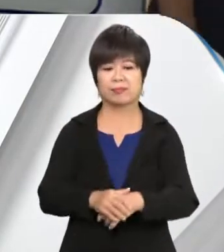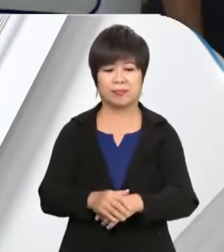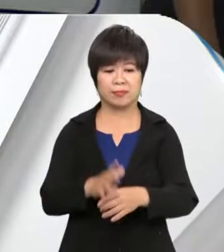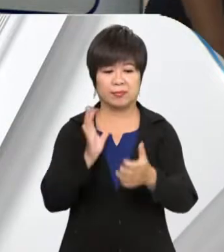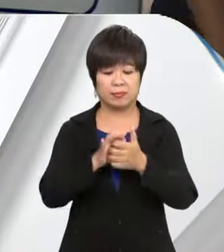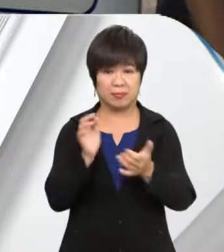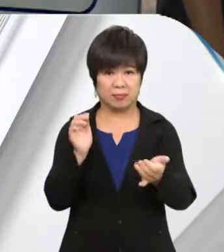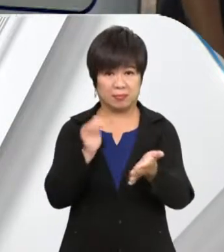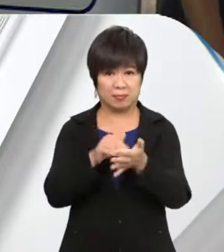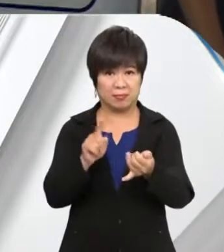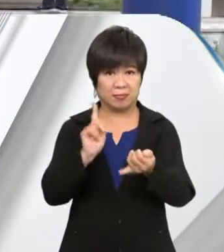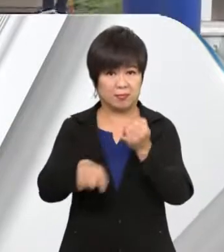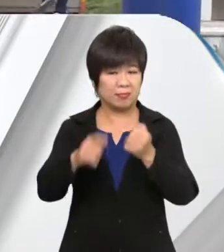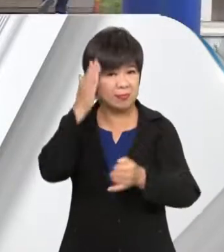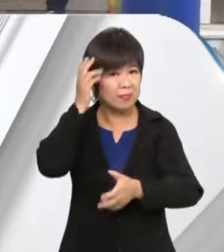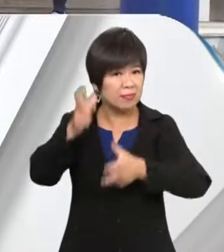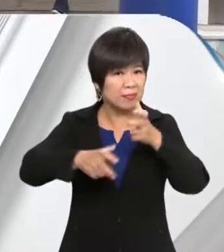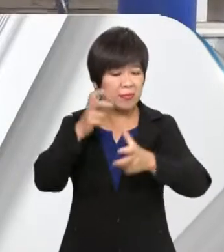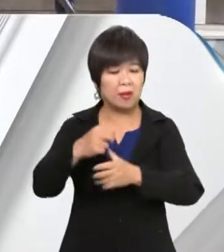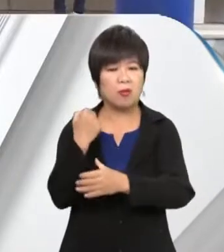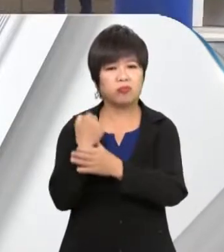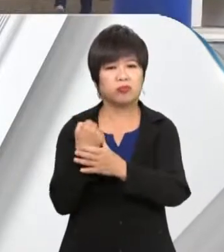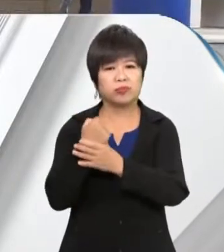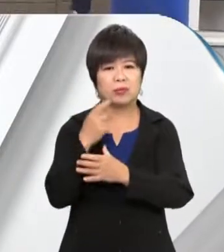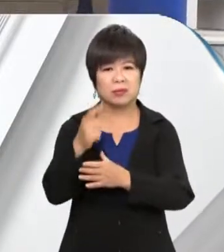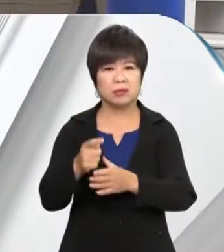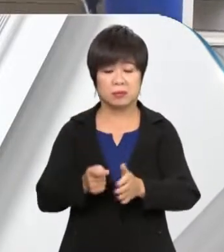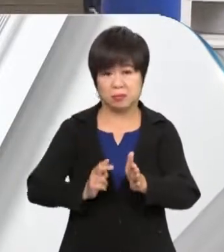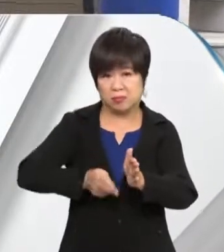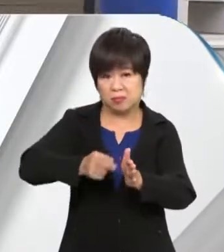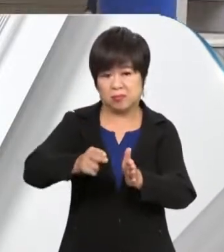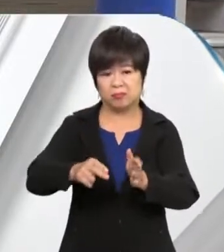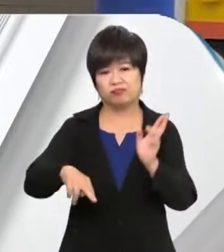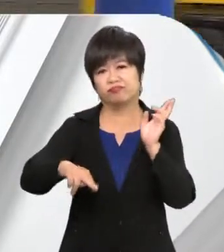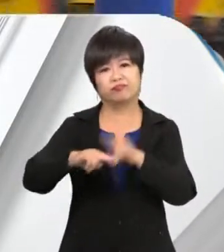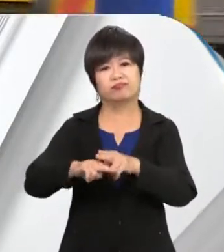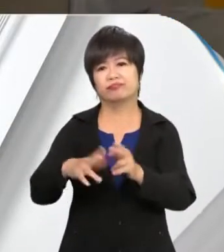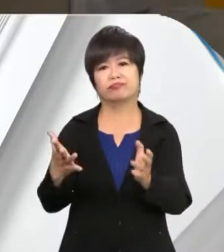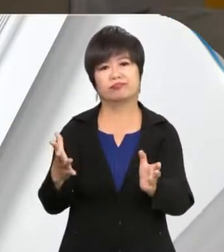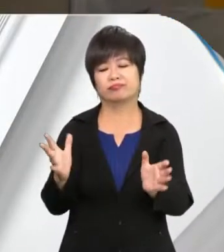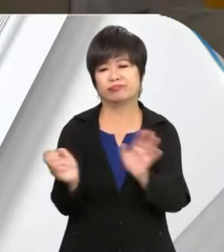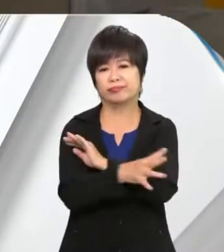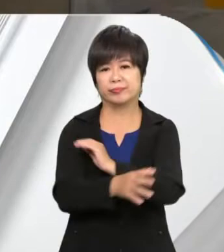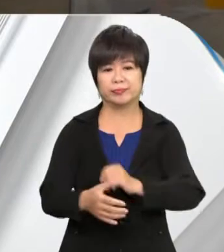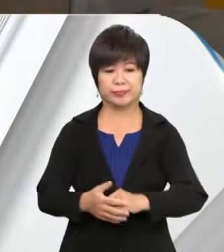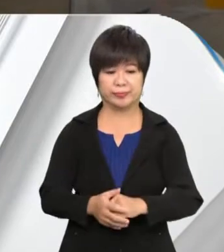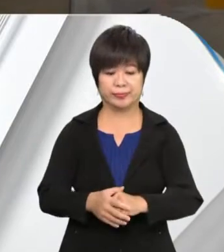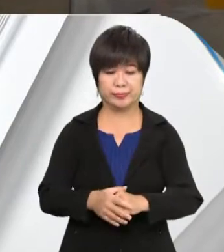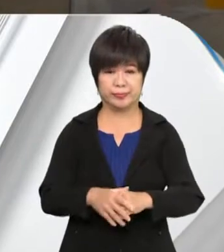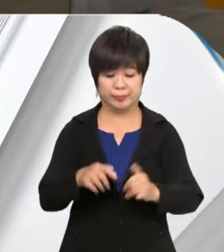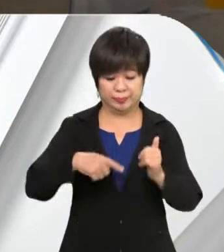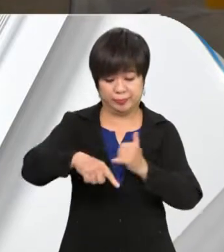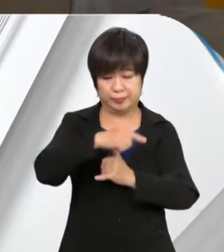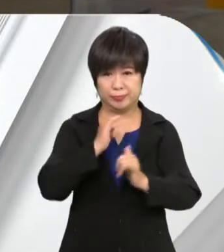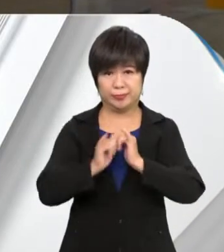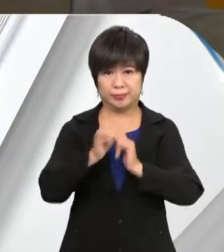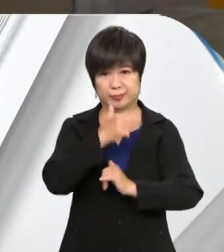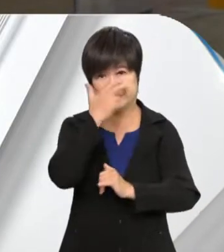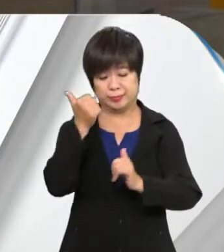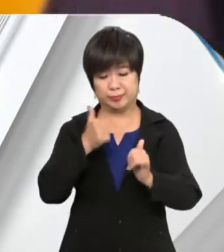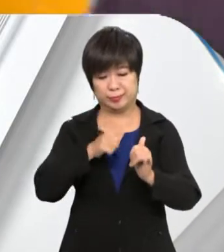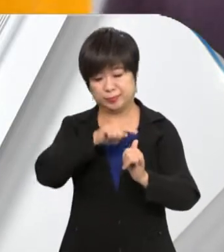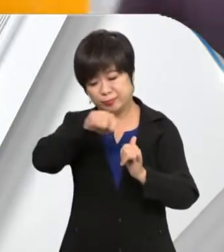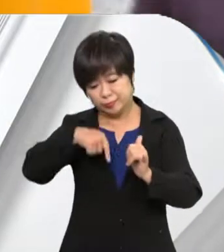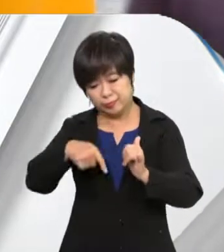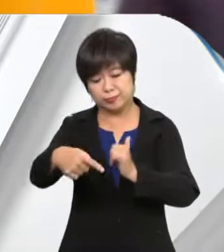样时，台湾清明的柴油的引擎副查头，也会天天的唔见贴。南非居民做咧行开里片咧来去东西